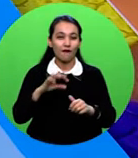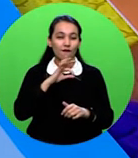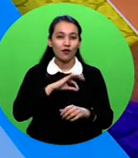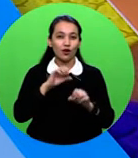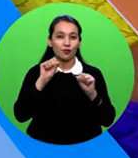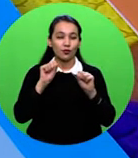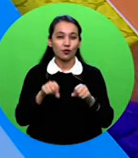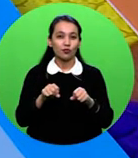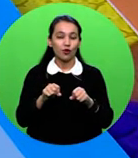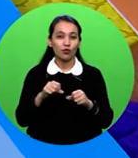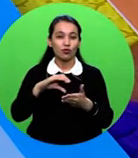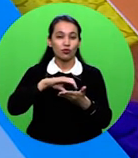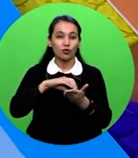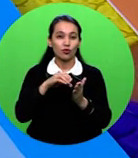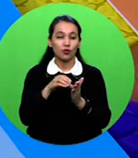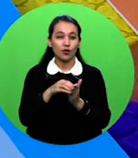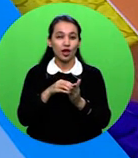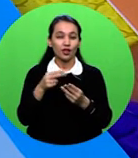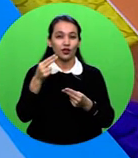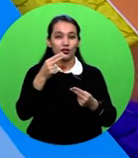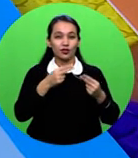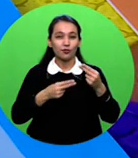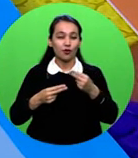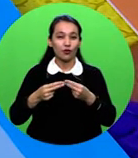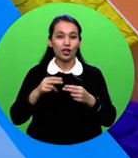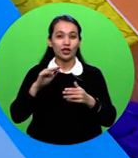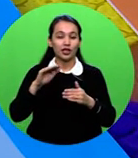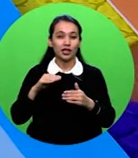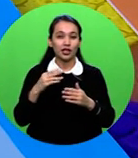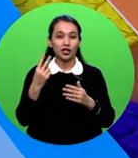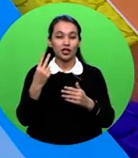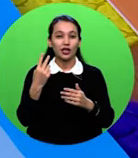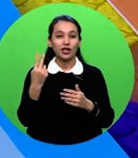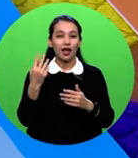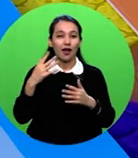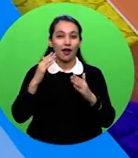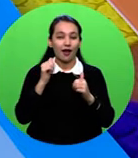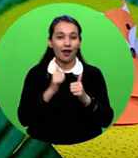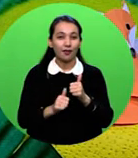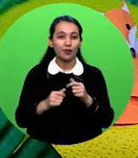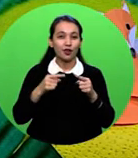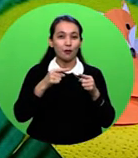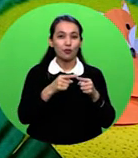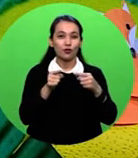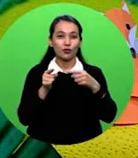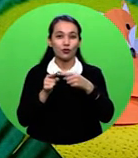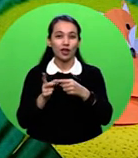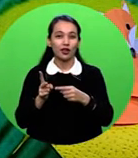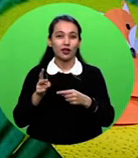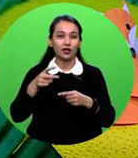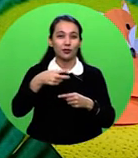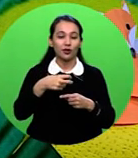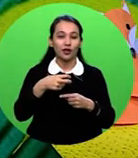bo'ladi. To'rtburchak shaklini chizib olasiz, hamda yon tarafdagi burchaklarni